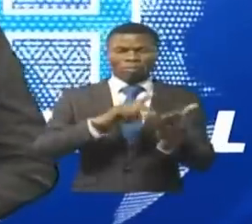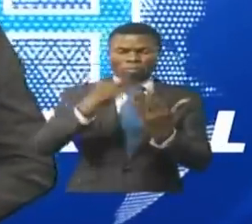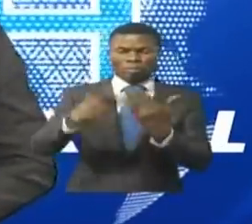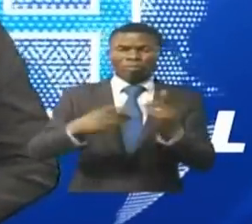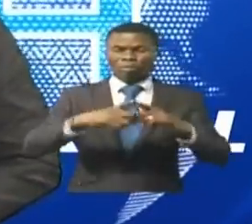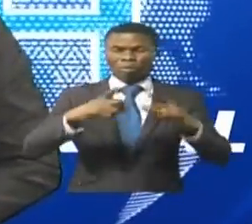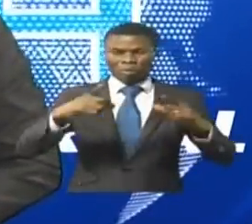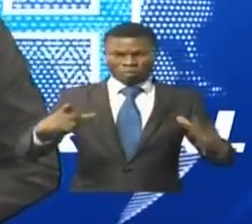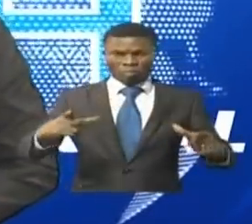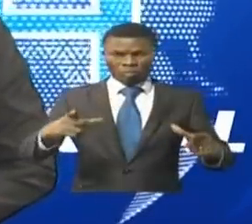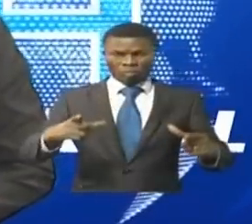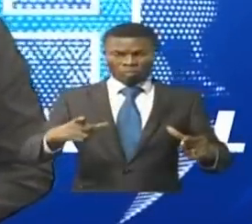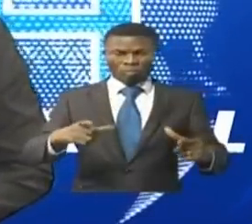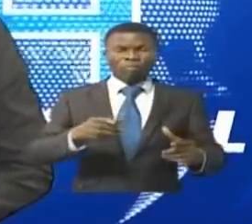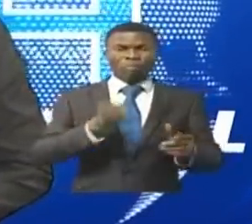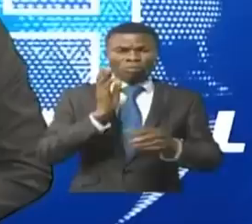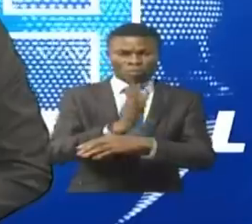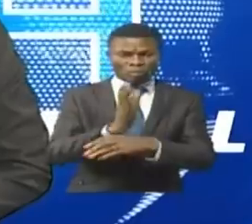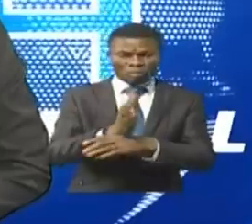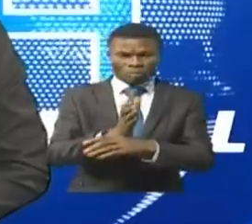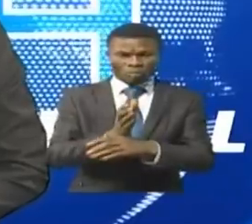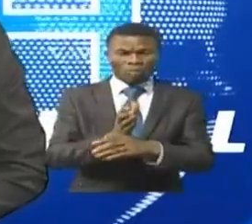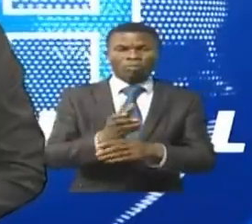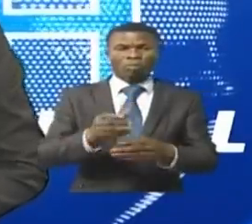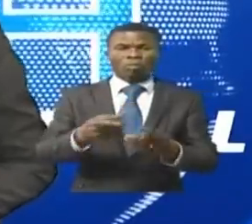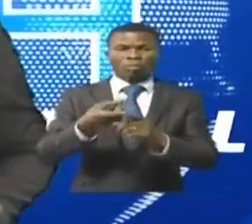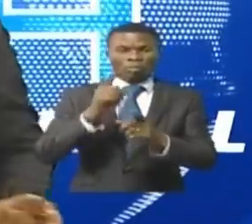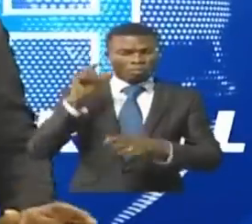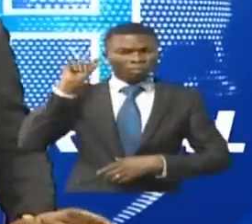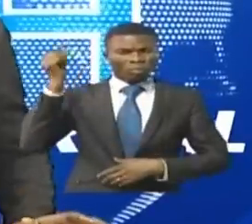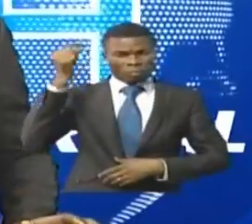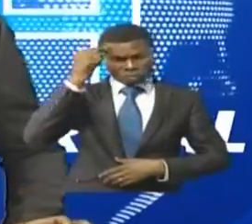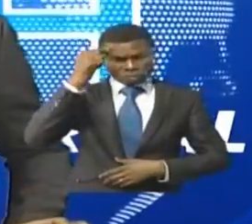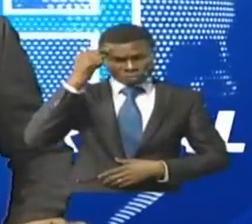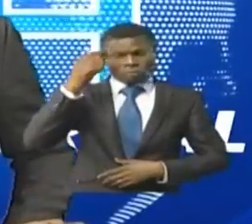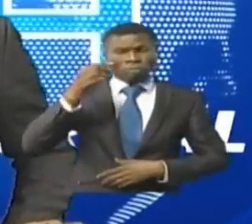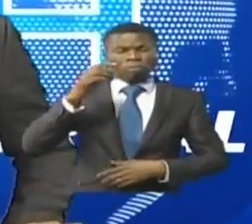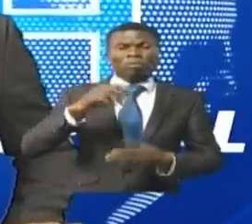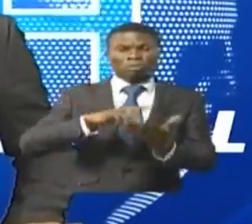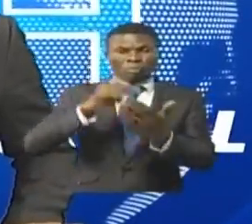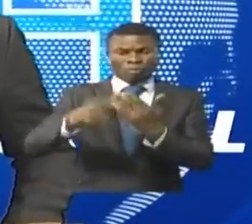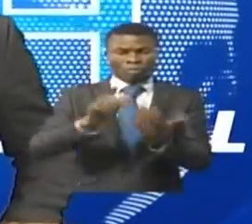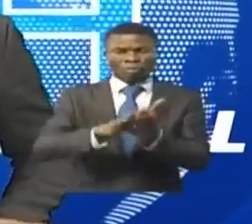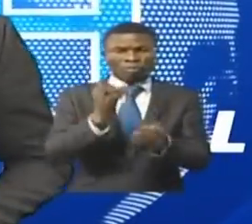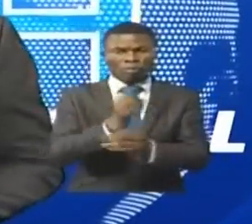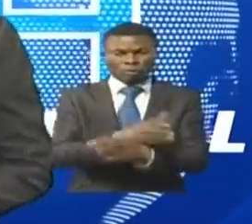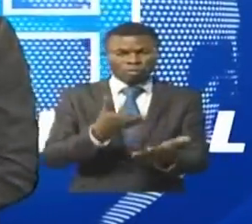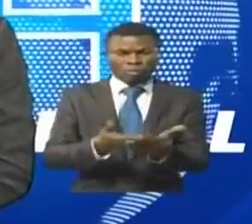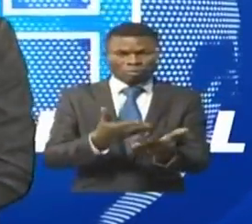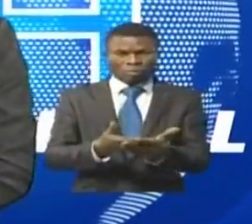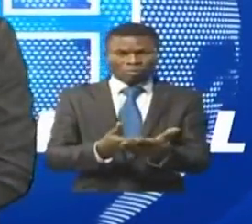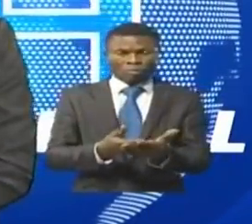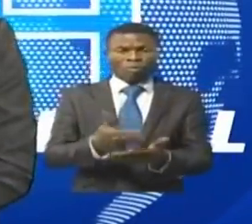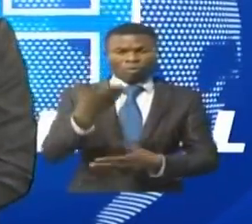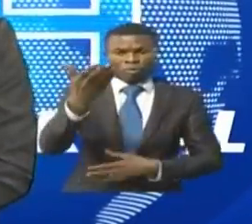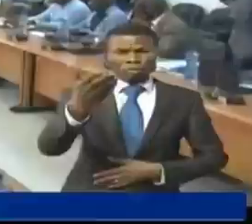notamment les orientations formulées par les gouvernements pour la matérialisation de ce programme, nous dit Mamita